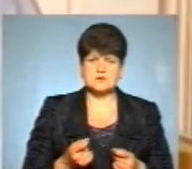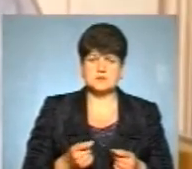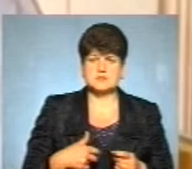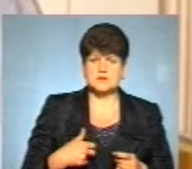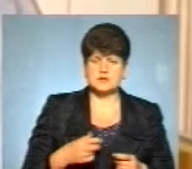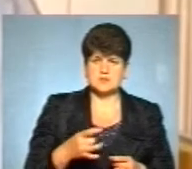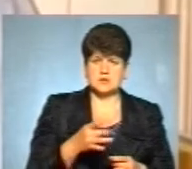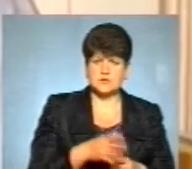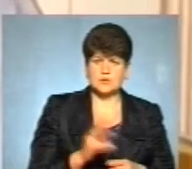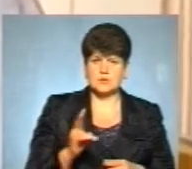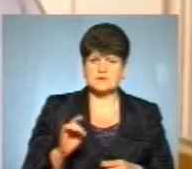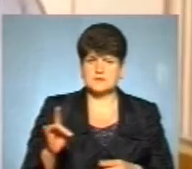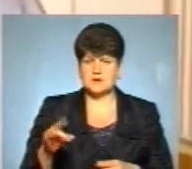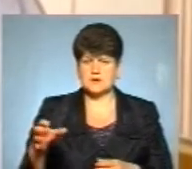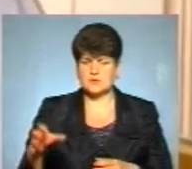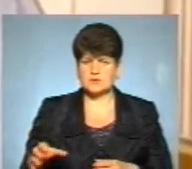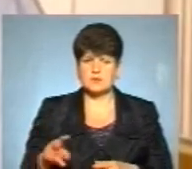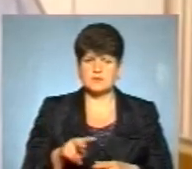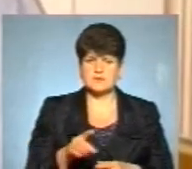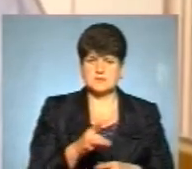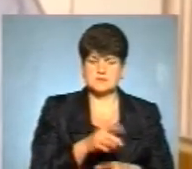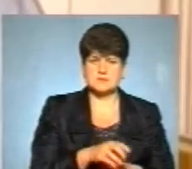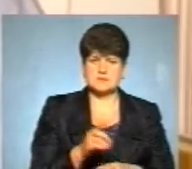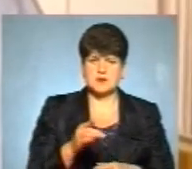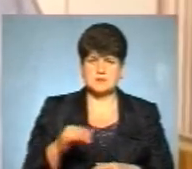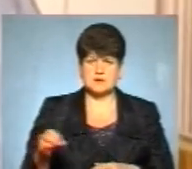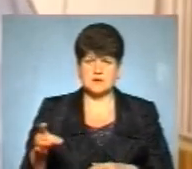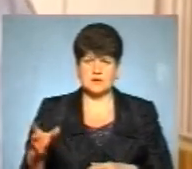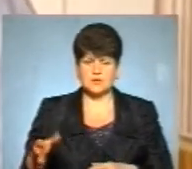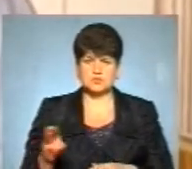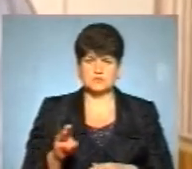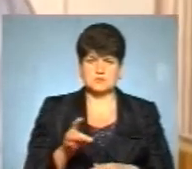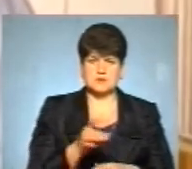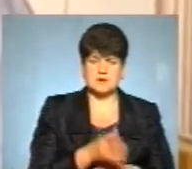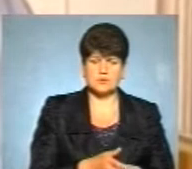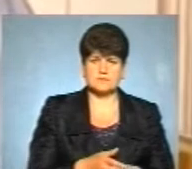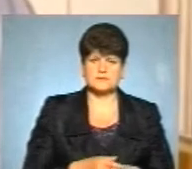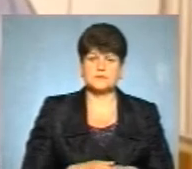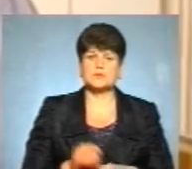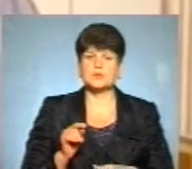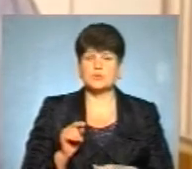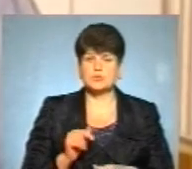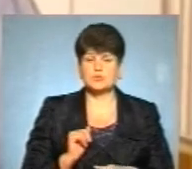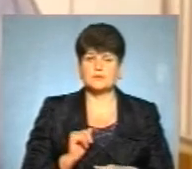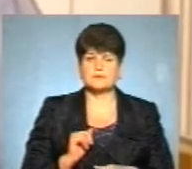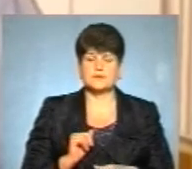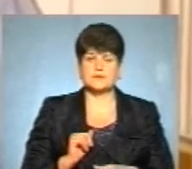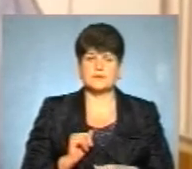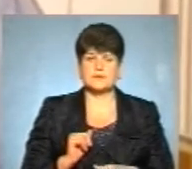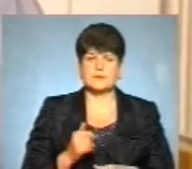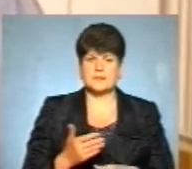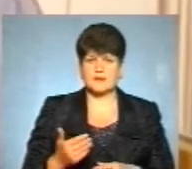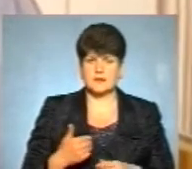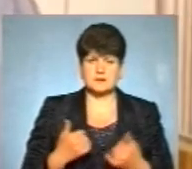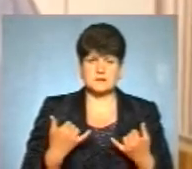Заліщицький район, Кузівський район, Ланівецький район, Збаразький район, Шумський район. Тому ми зараз